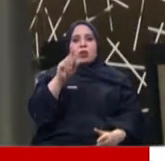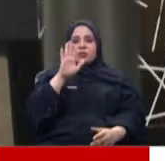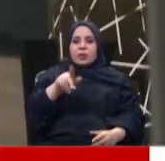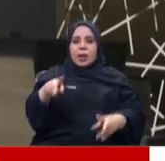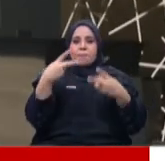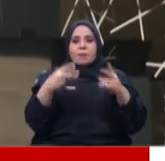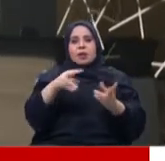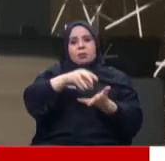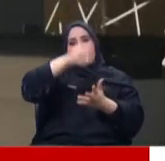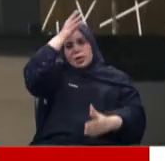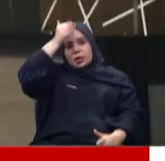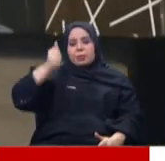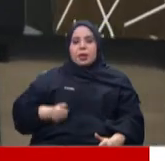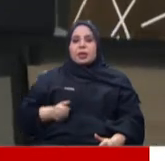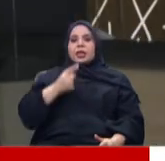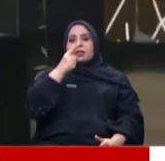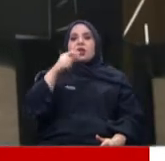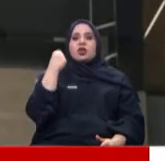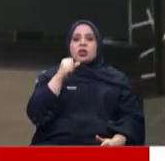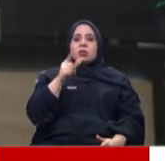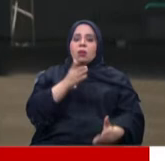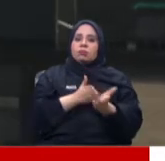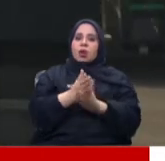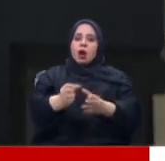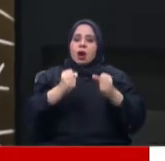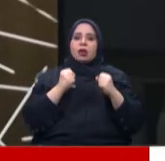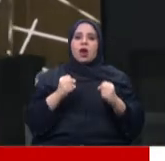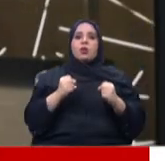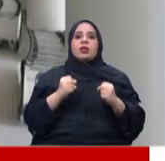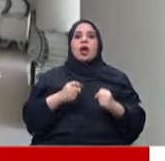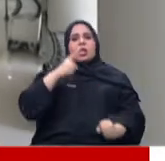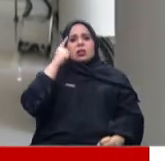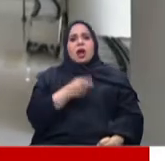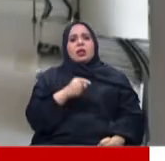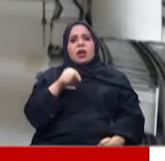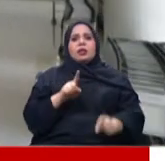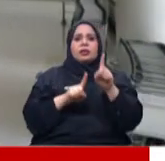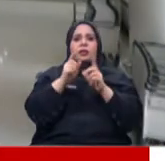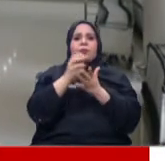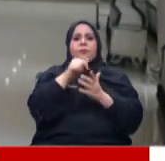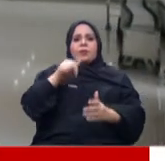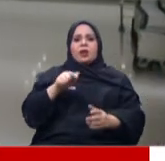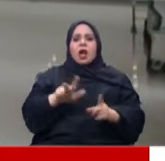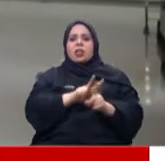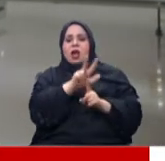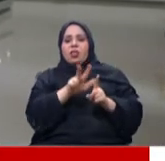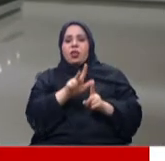به مملكة البحرين العام الجديد بخطى واثقة رغم التحديات الاقتصادية الكبيرة